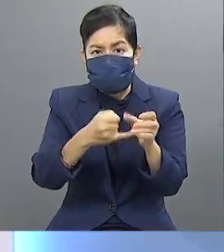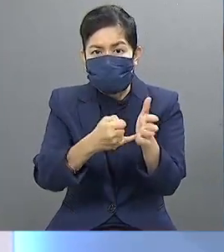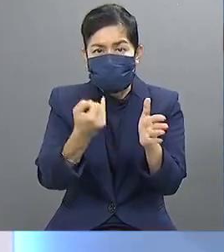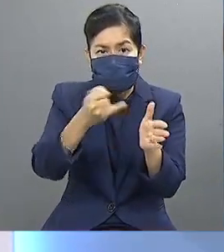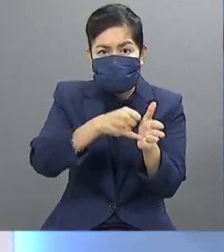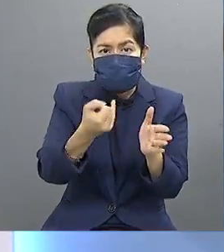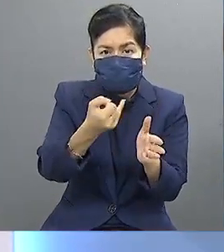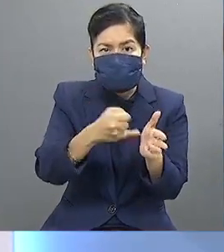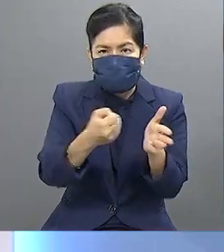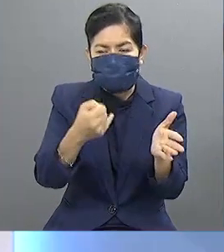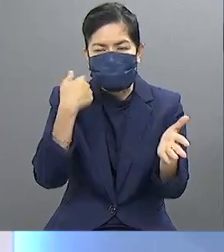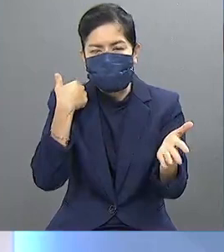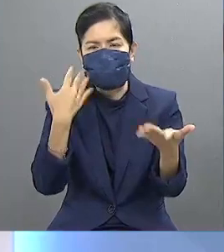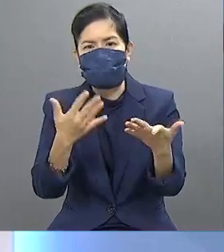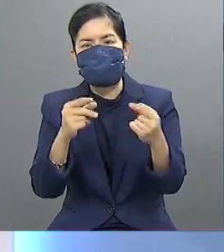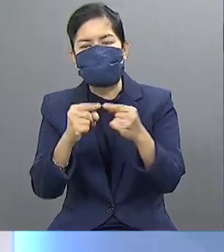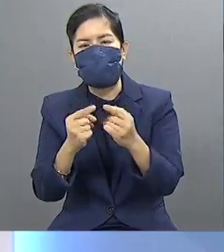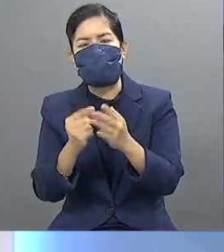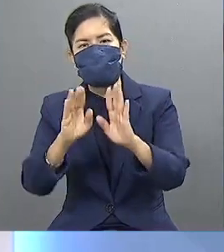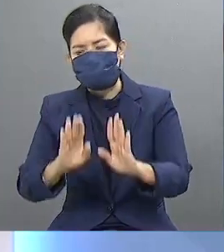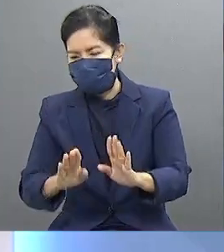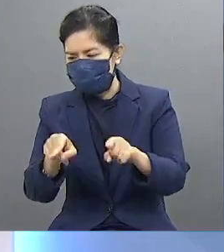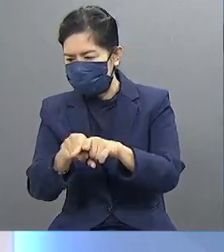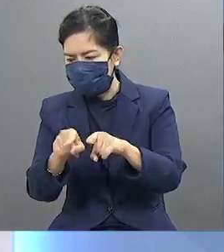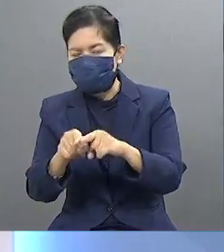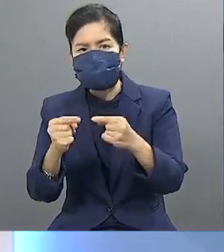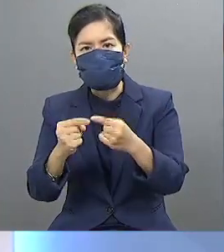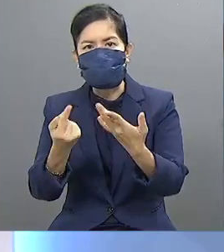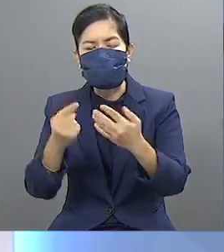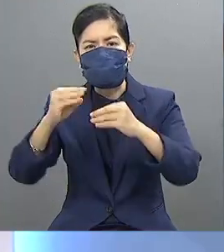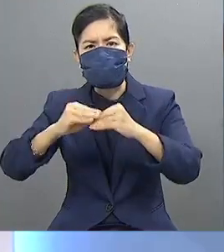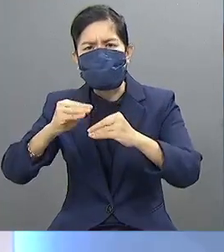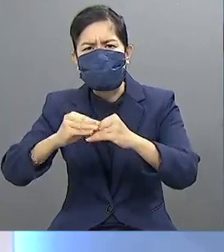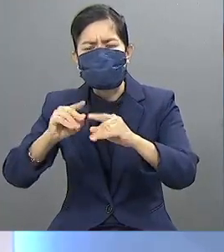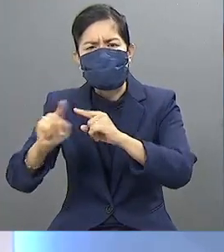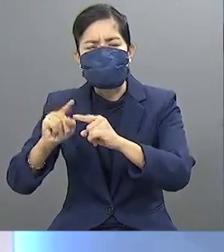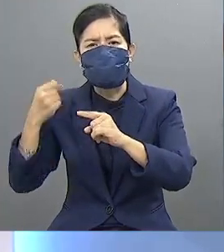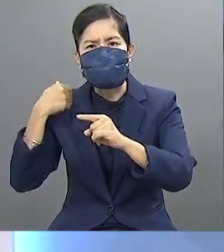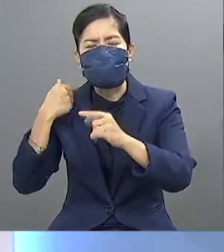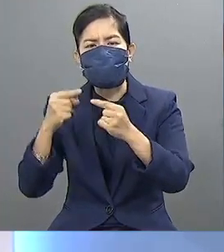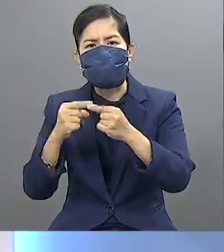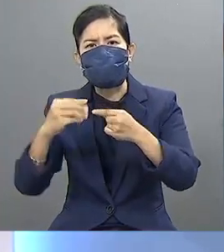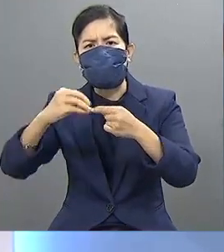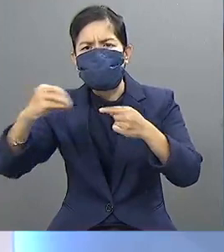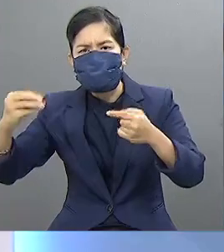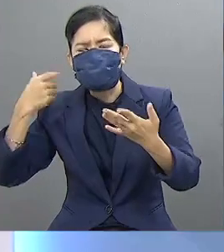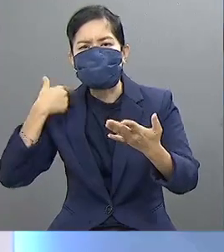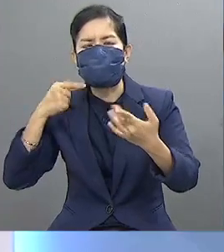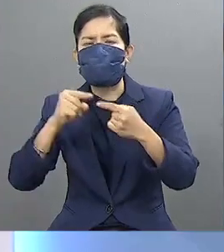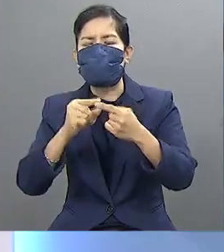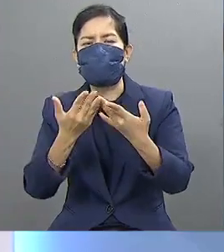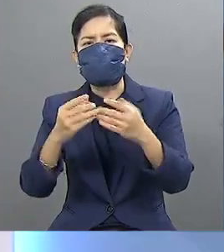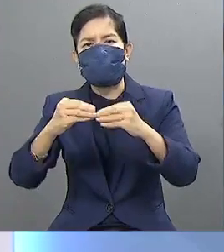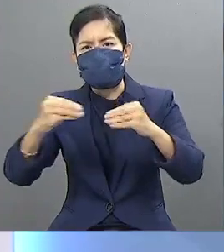ถนอมอาหารเราก็ต้องผงปรุงรสผงปรุงรสบางทีมันไม่เค็มแต่จริงๆแล้วมันมีผงชูรสซ่อนอยู่นะครับ กินแล้วลิ้นชาเล